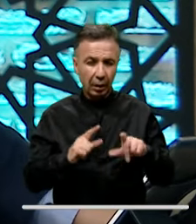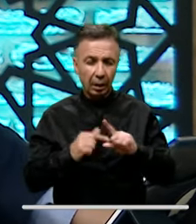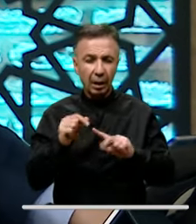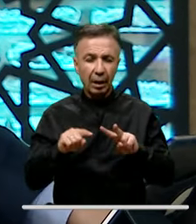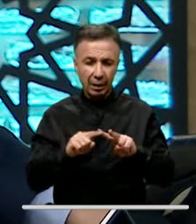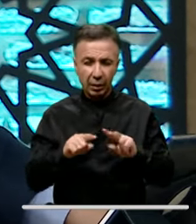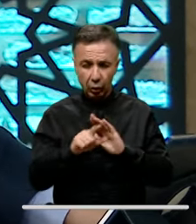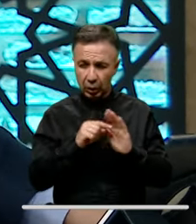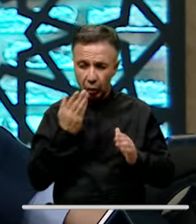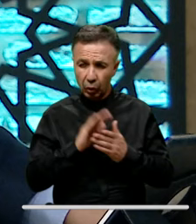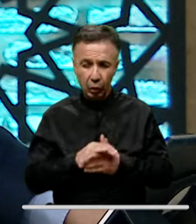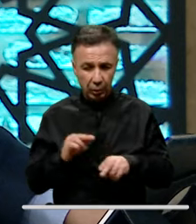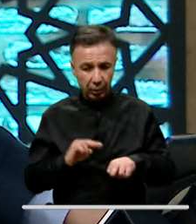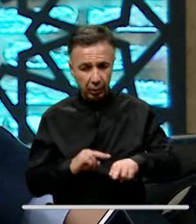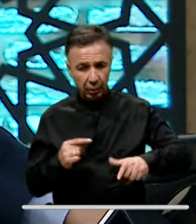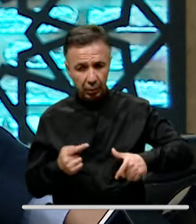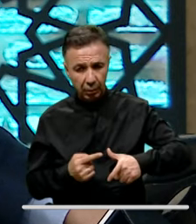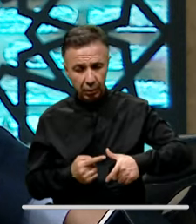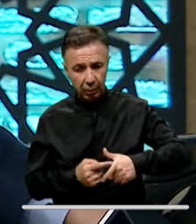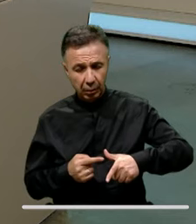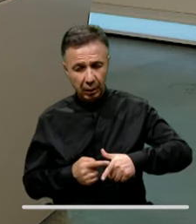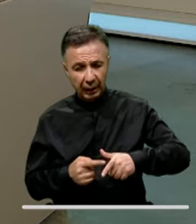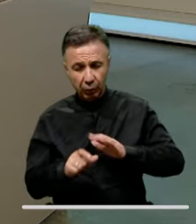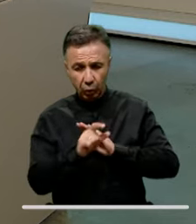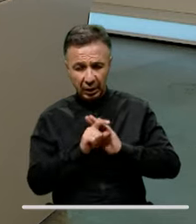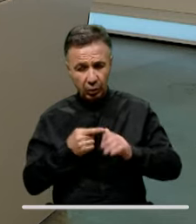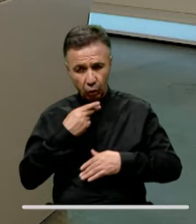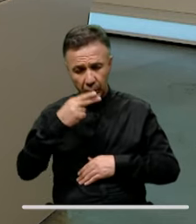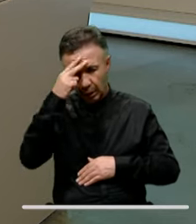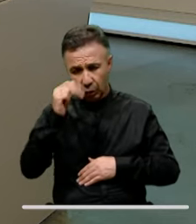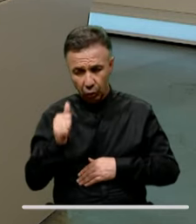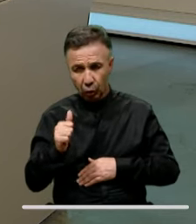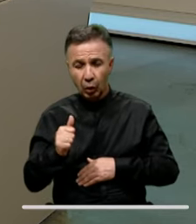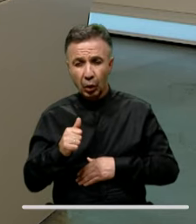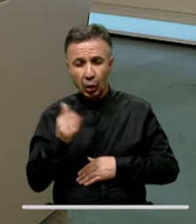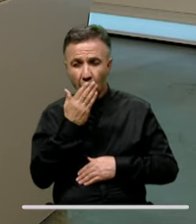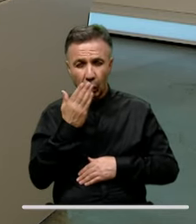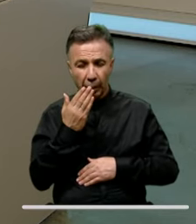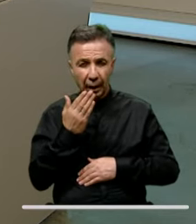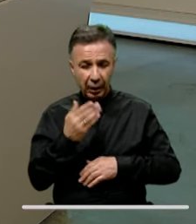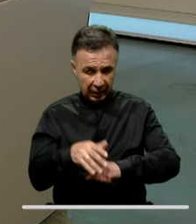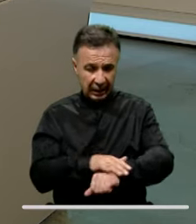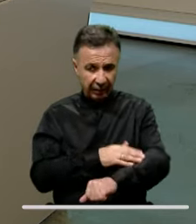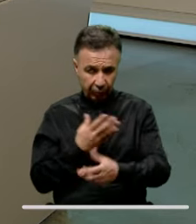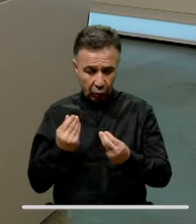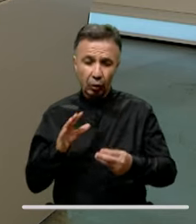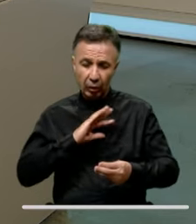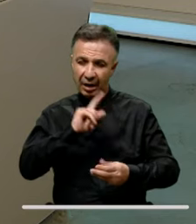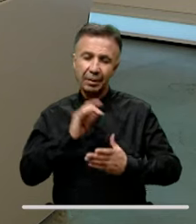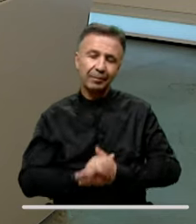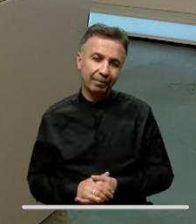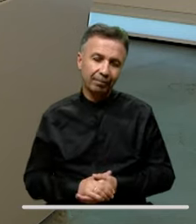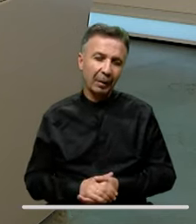Ama Kehf suresiyle alakalı başka bir rivayet var mı? Ne dersiniz? Şimdi Kur'an-ı Kerim'in her